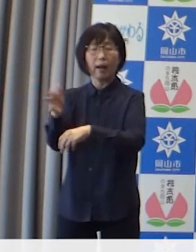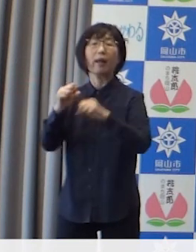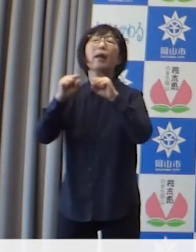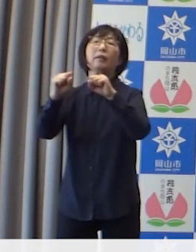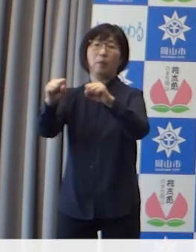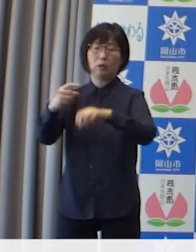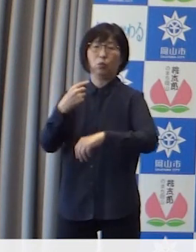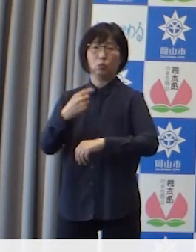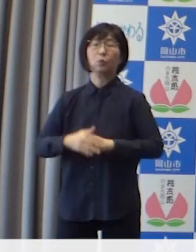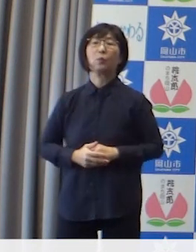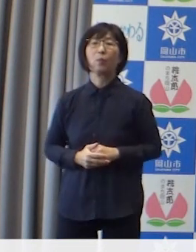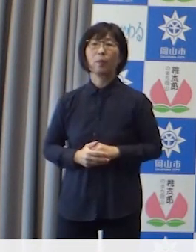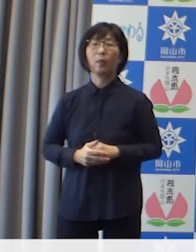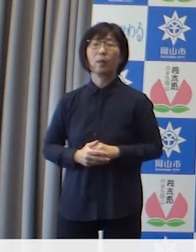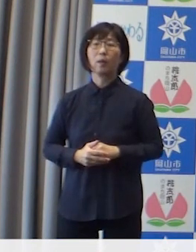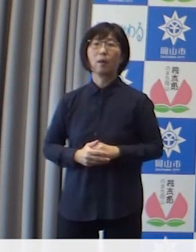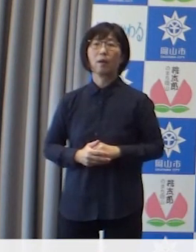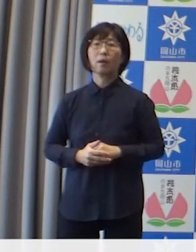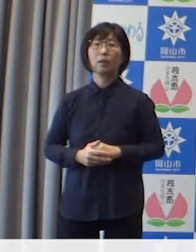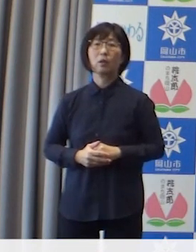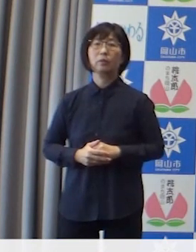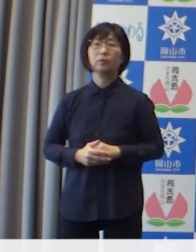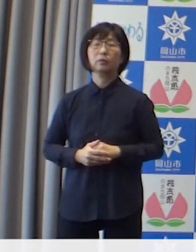。で、おかげさまで